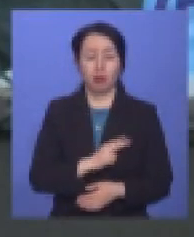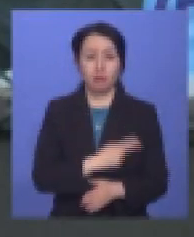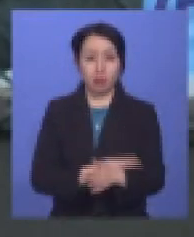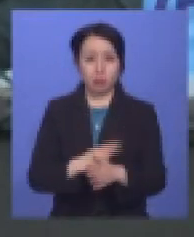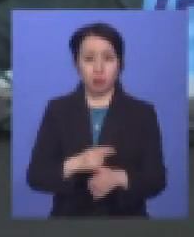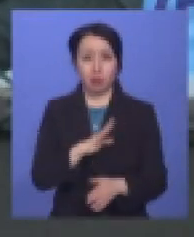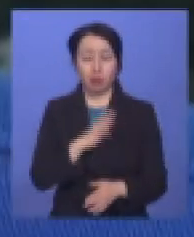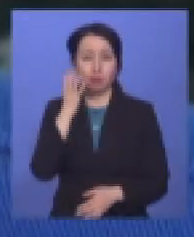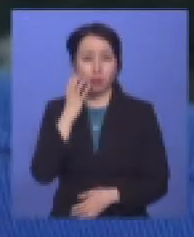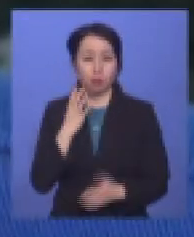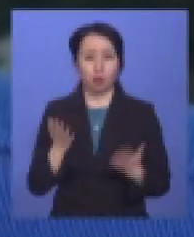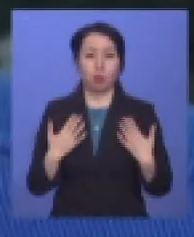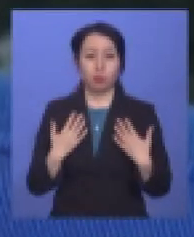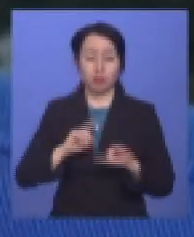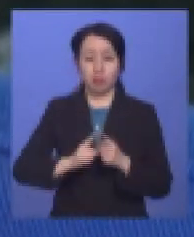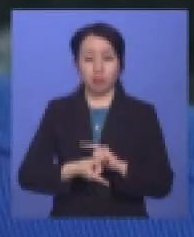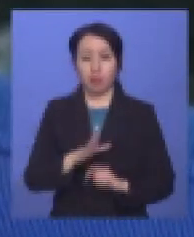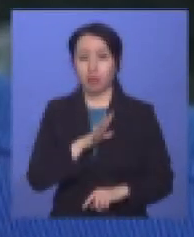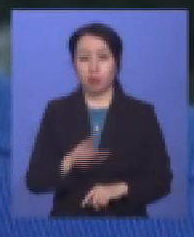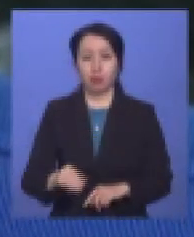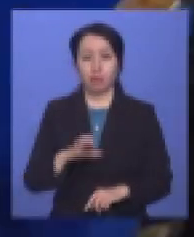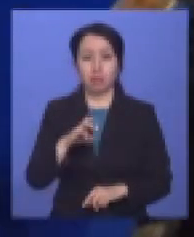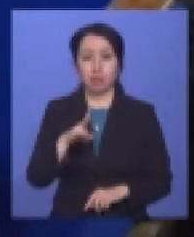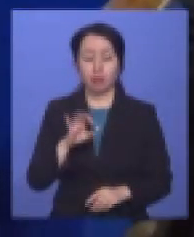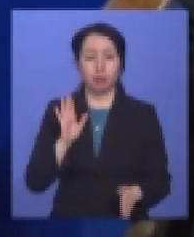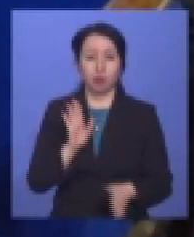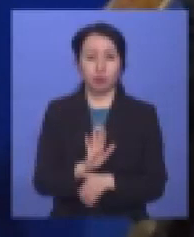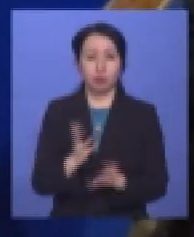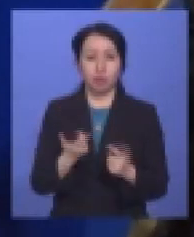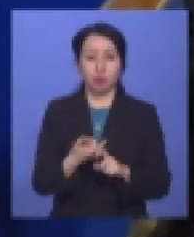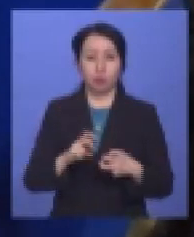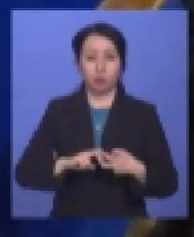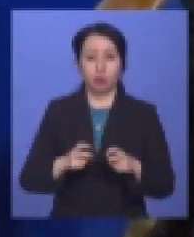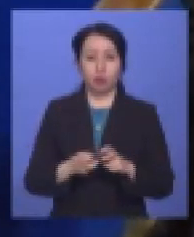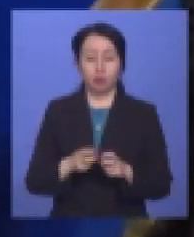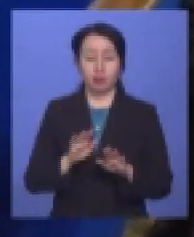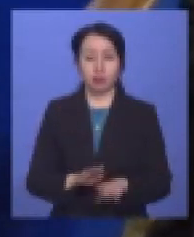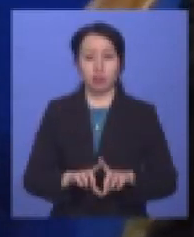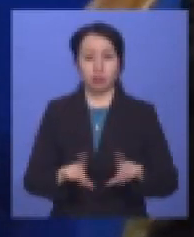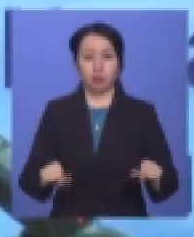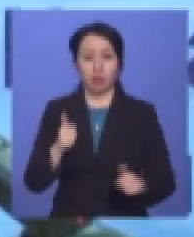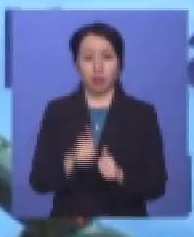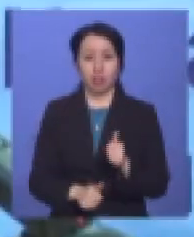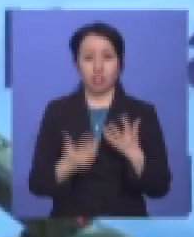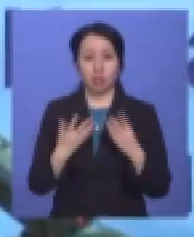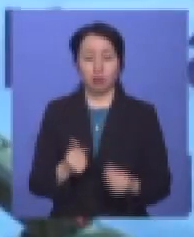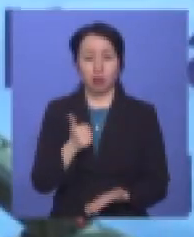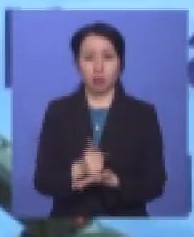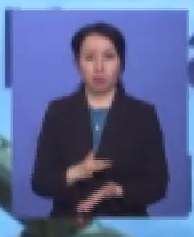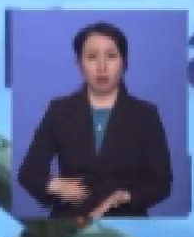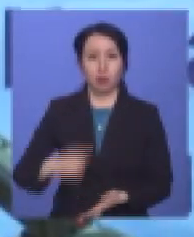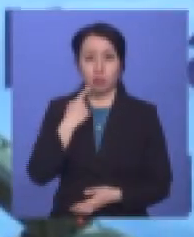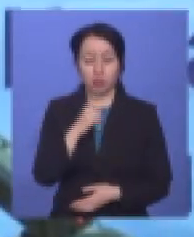Воспитатель была в декретном отпуске, а замены нет. Айдарбек Сапаров поручил решить эту проблему. Садик должен работать каждый день. Аким района заверил,